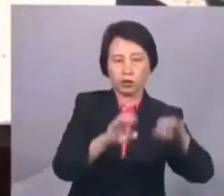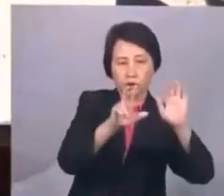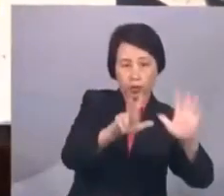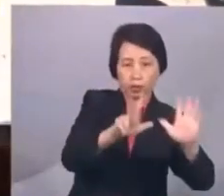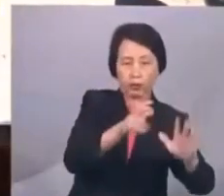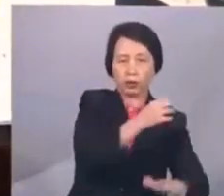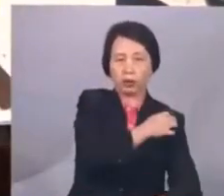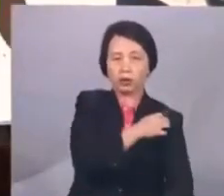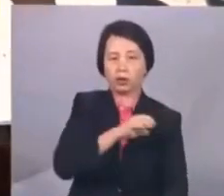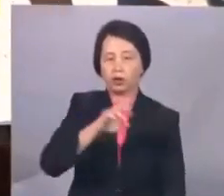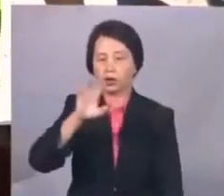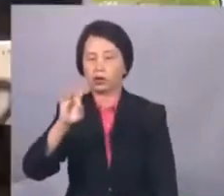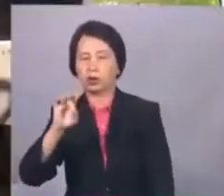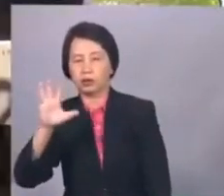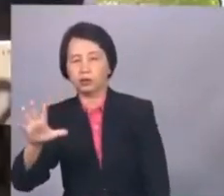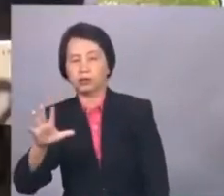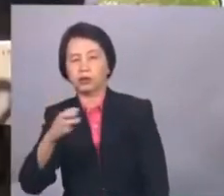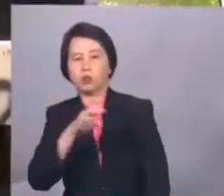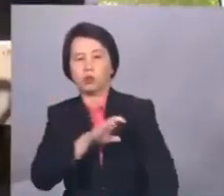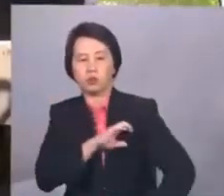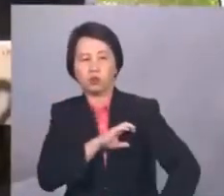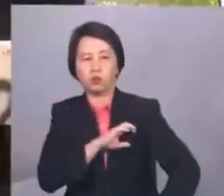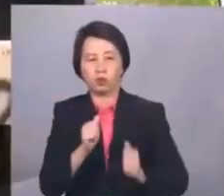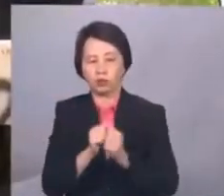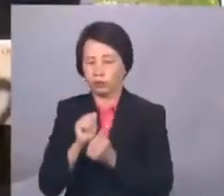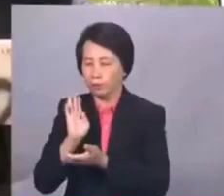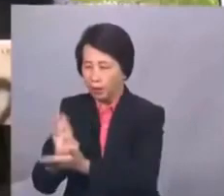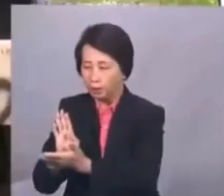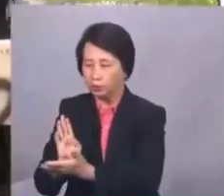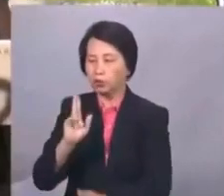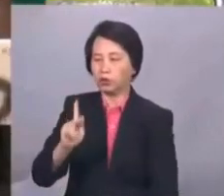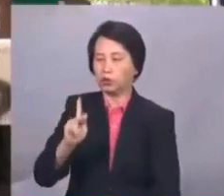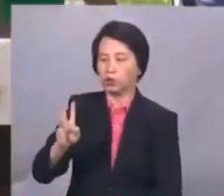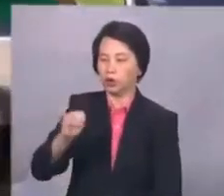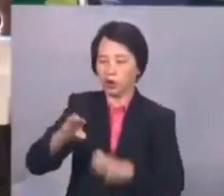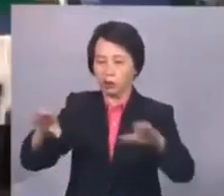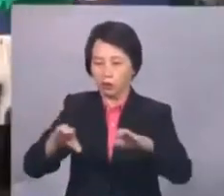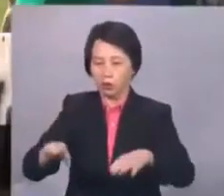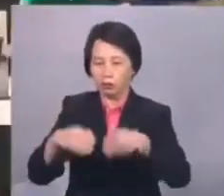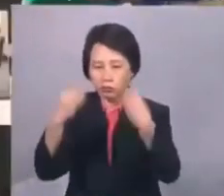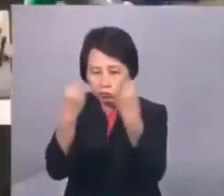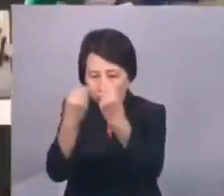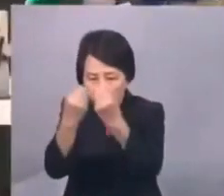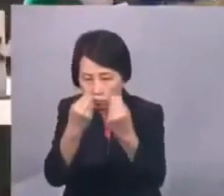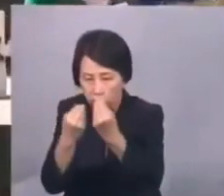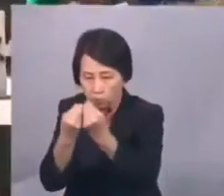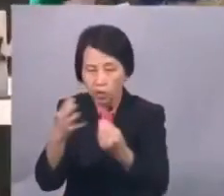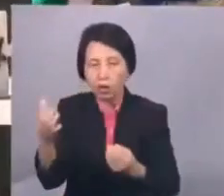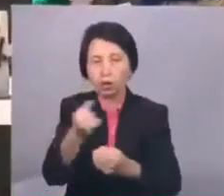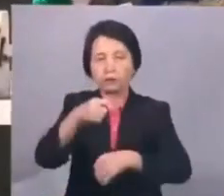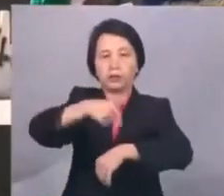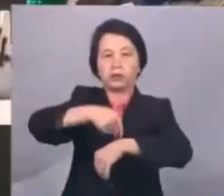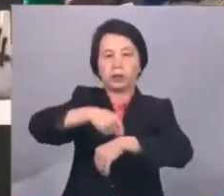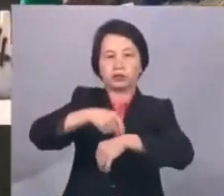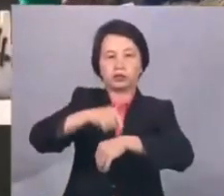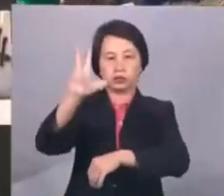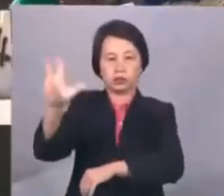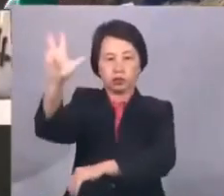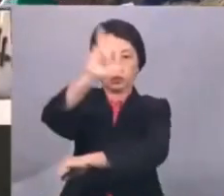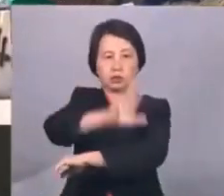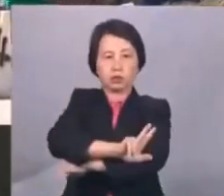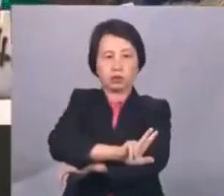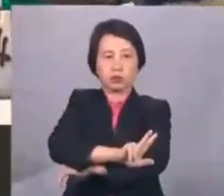53 anggota polis yang turut membantu Kementerian Kesehatan melaksanakan bancian yang mengambil Mas ketiga